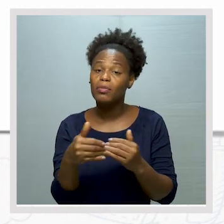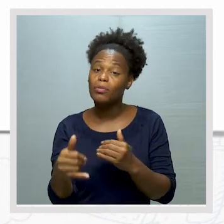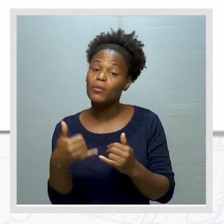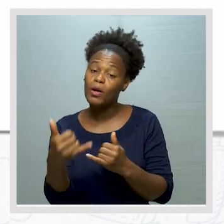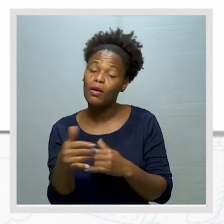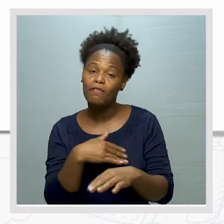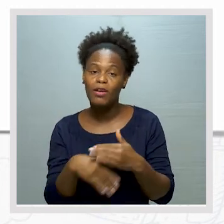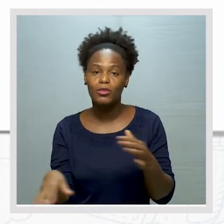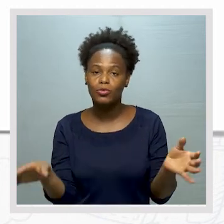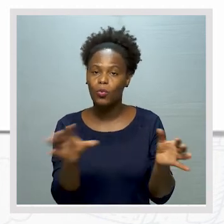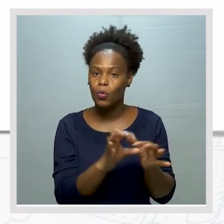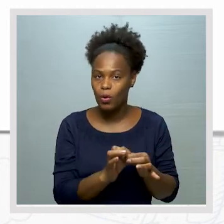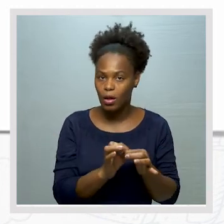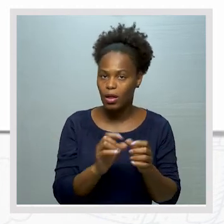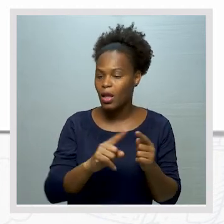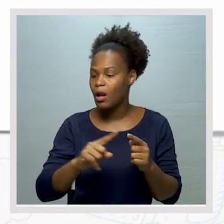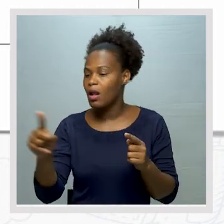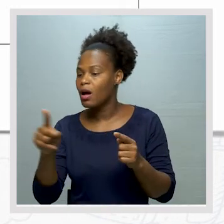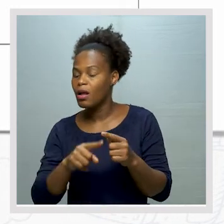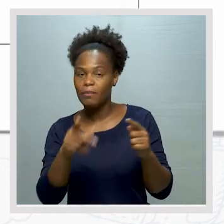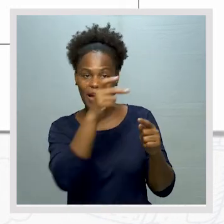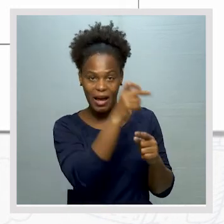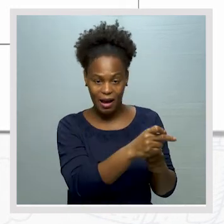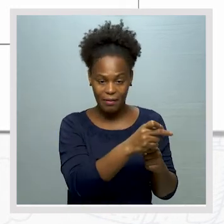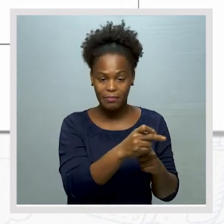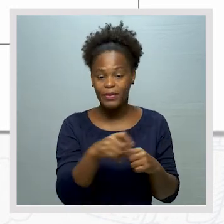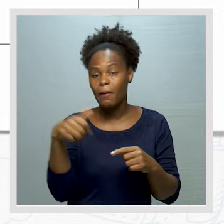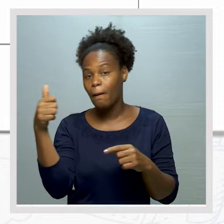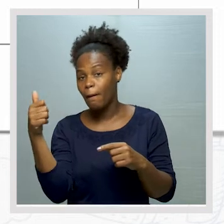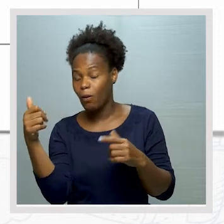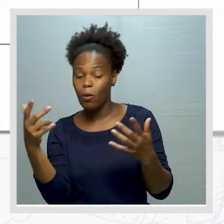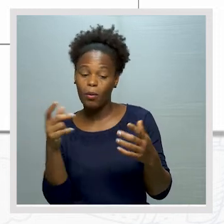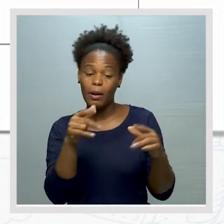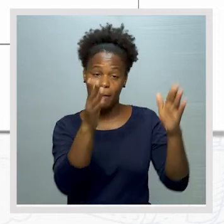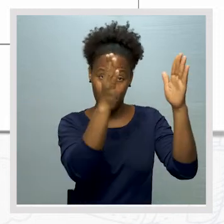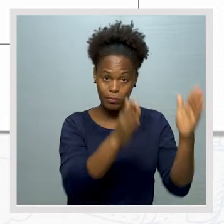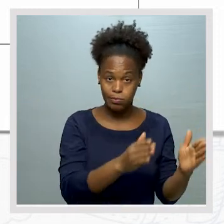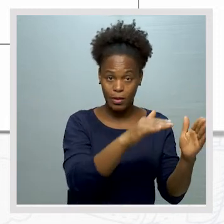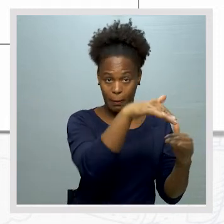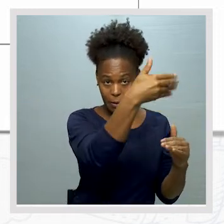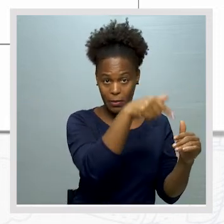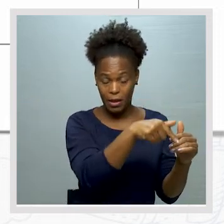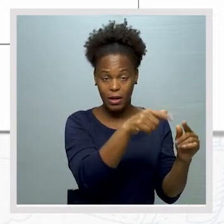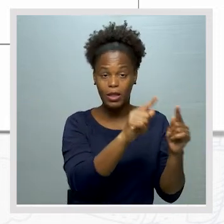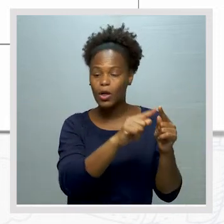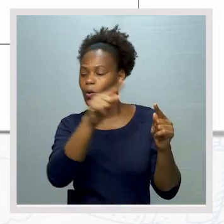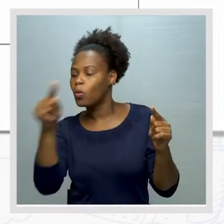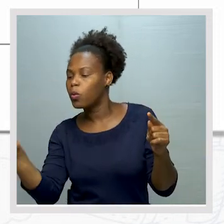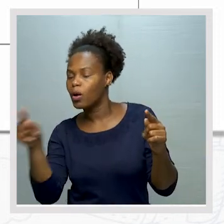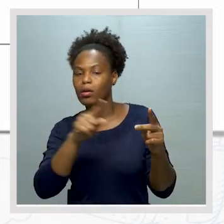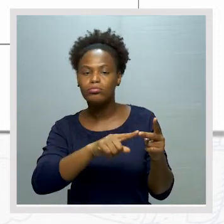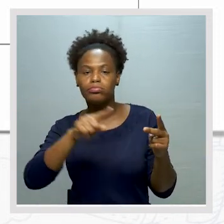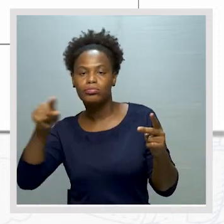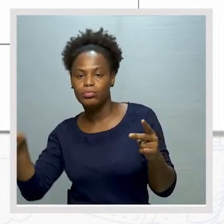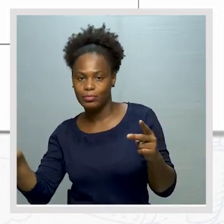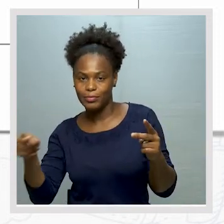vous allez associer la colonne A avec, ou alors la première colonne avec la deuxième colonne.